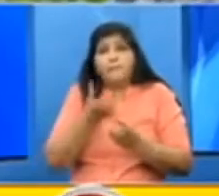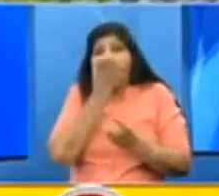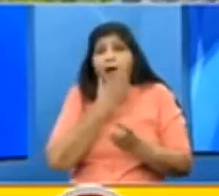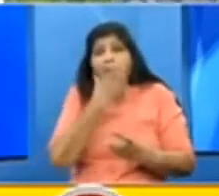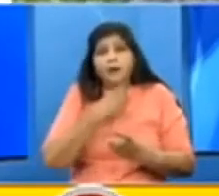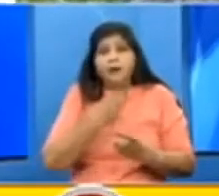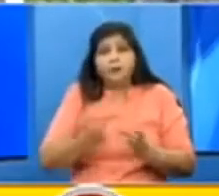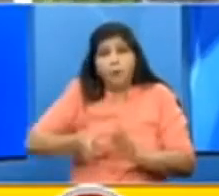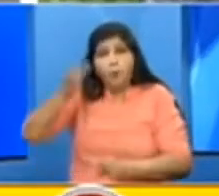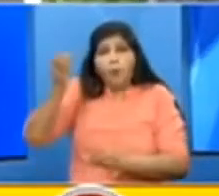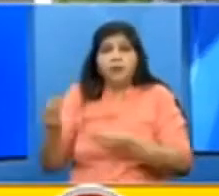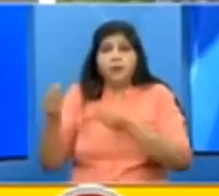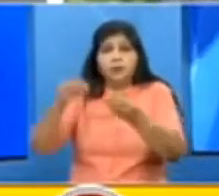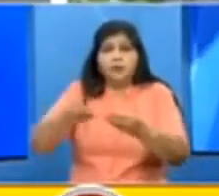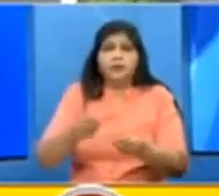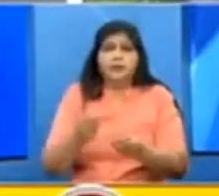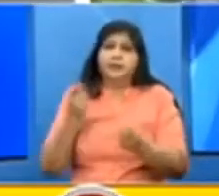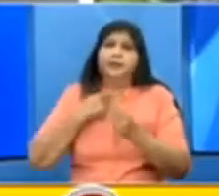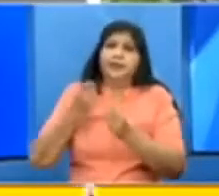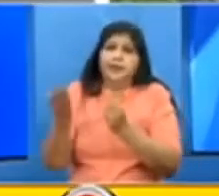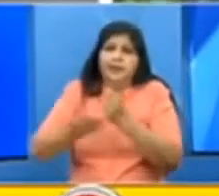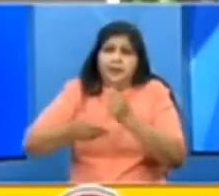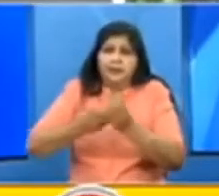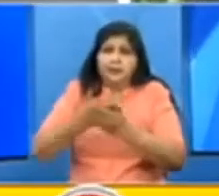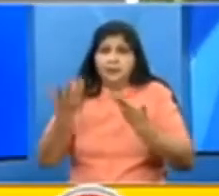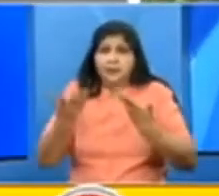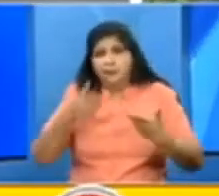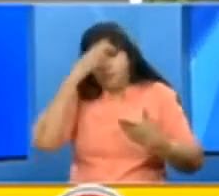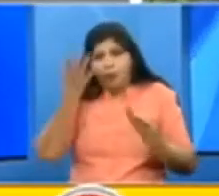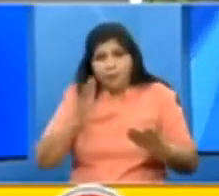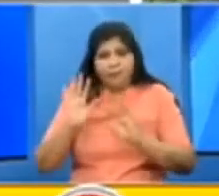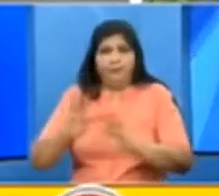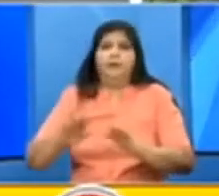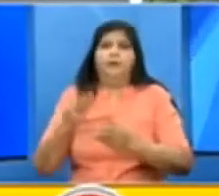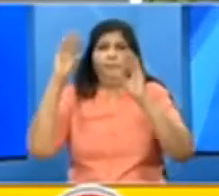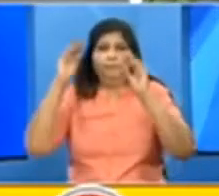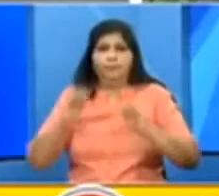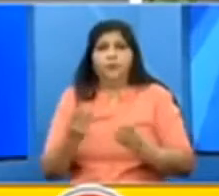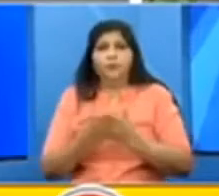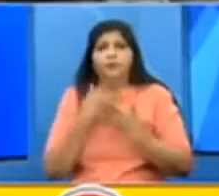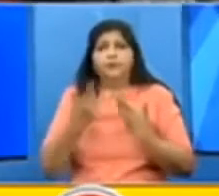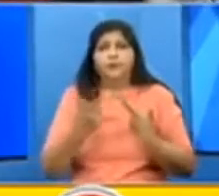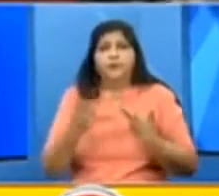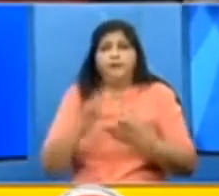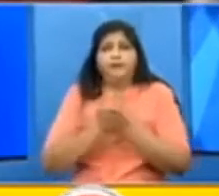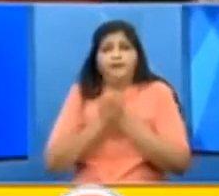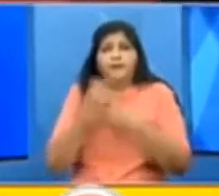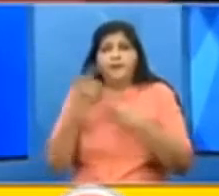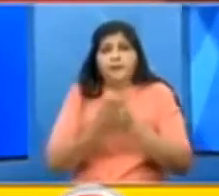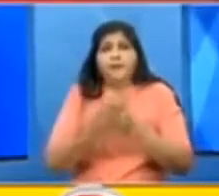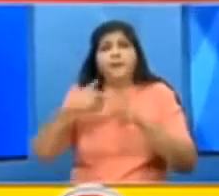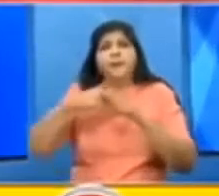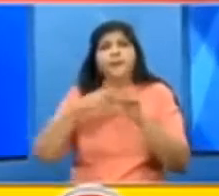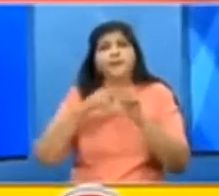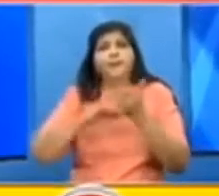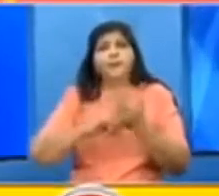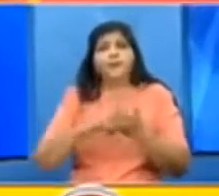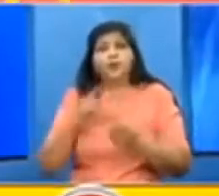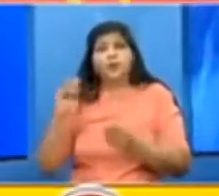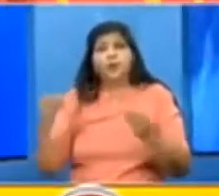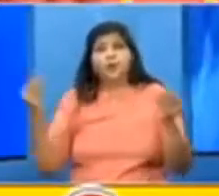ताकि लोगों को खेती में, बागवानी में दिक्कत ना आए। साथियों, कश्मीर से एक और प्रेरक घटना